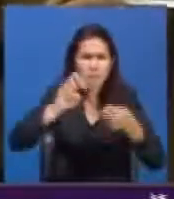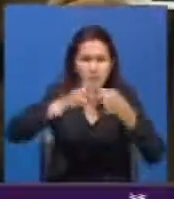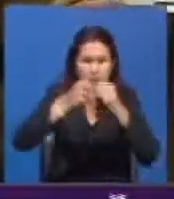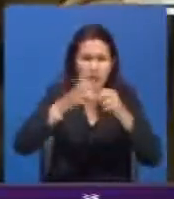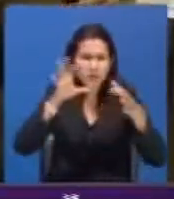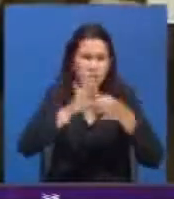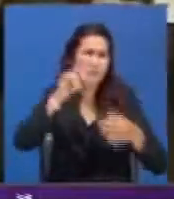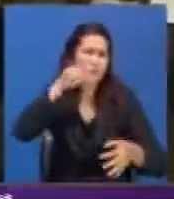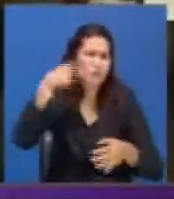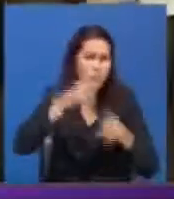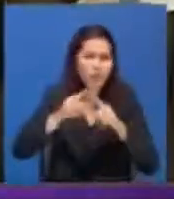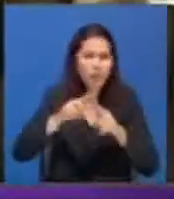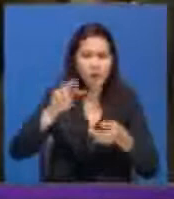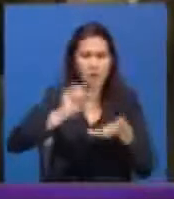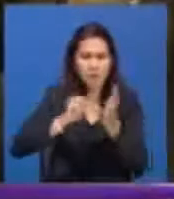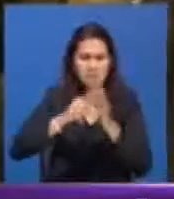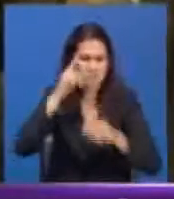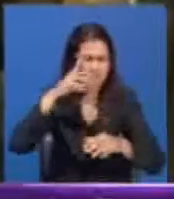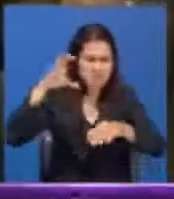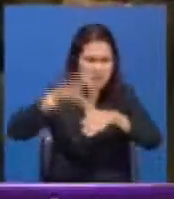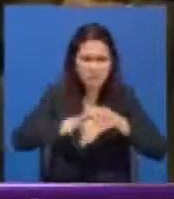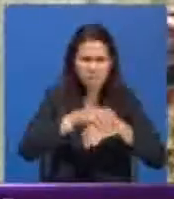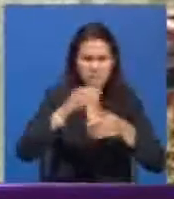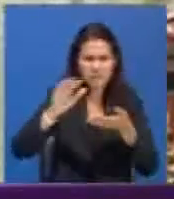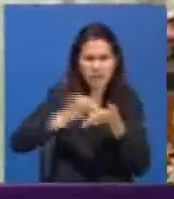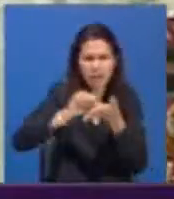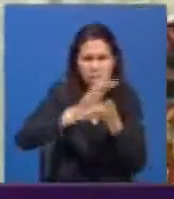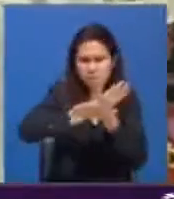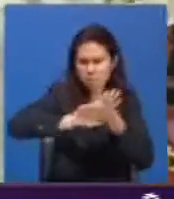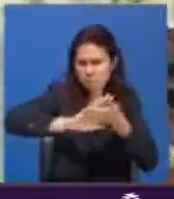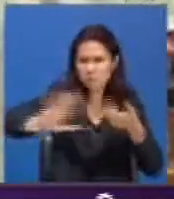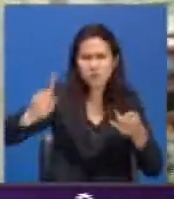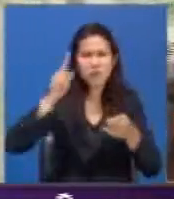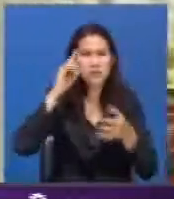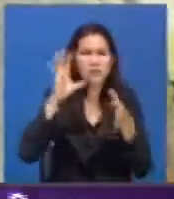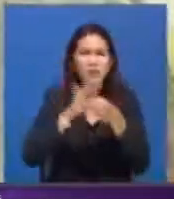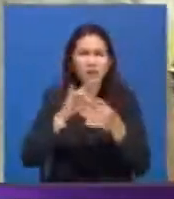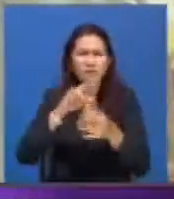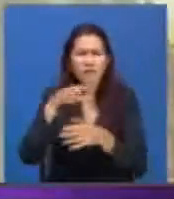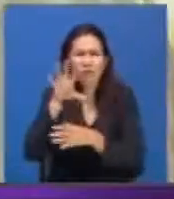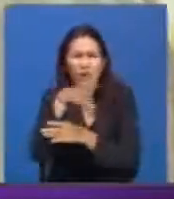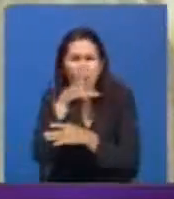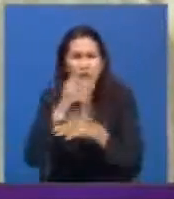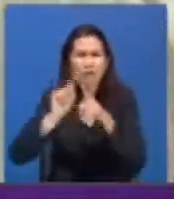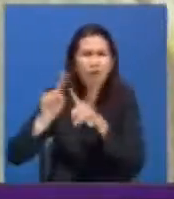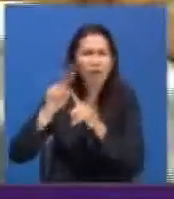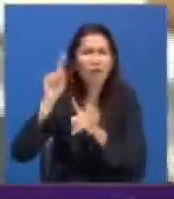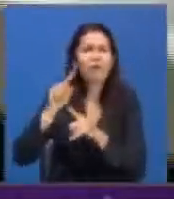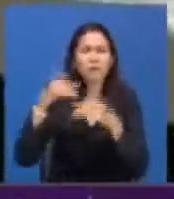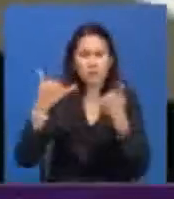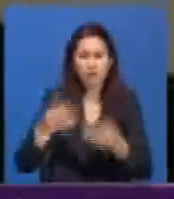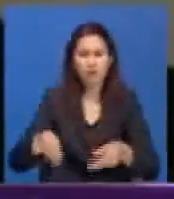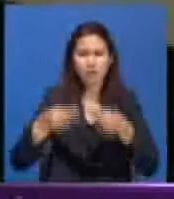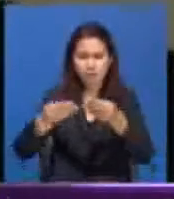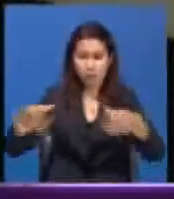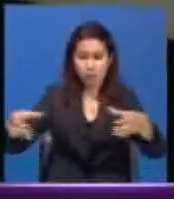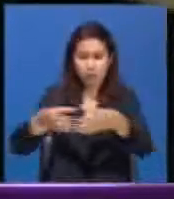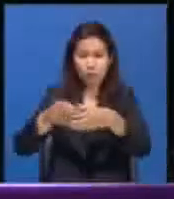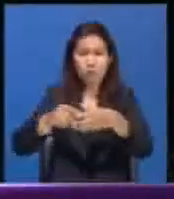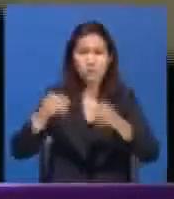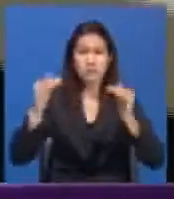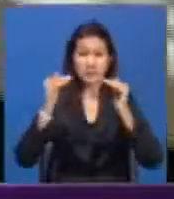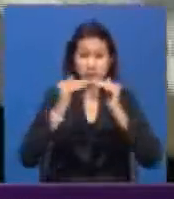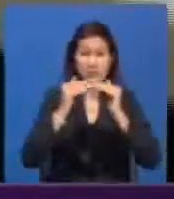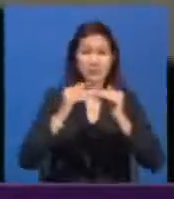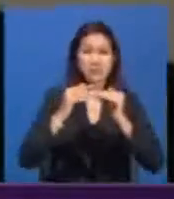วาดล้างจับกุมสื่อลามกอนาจารควบคุมการนำเสนอที่สุ่มเสี่ยงต่อการยั่วยุพร้อมเปิดโอกาสให้องค์กรด้านสิทธิเด็กและสตรีเข้า